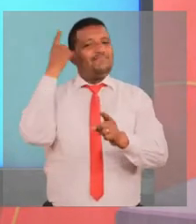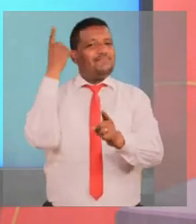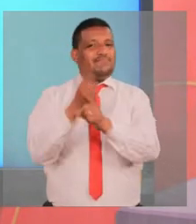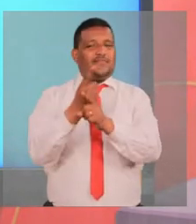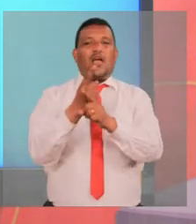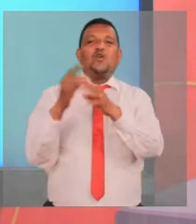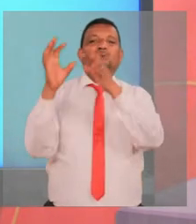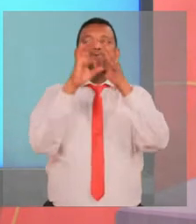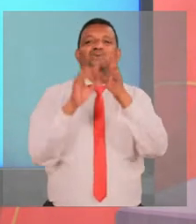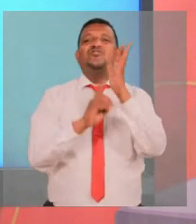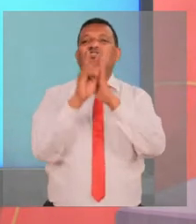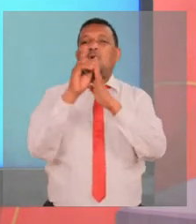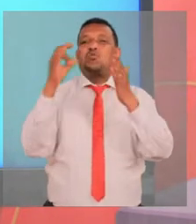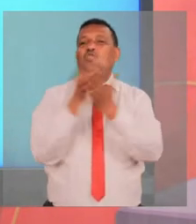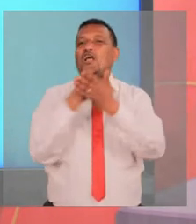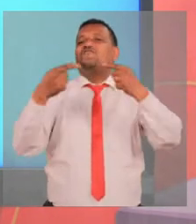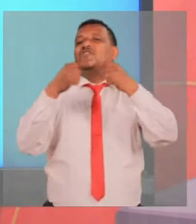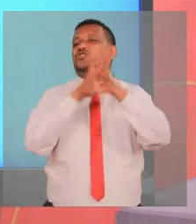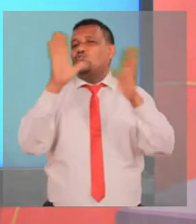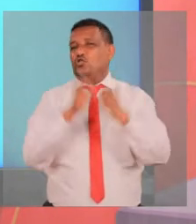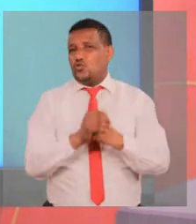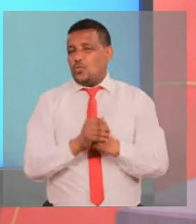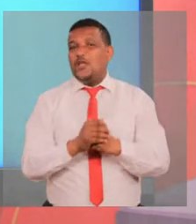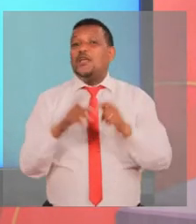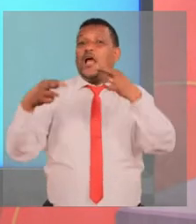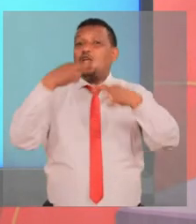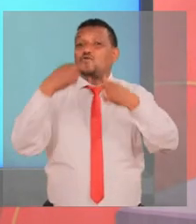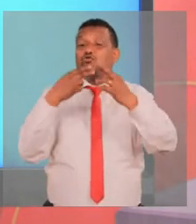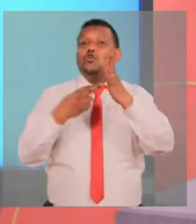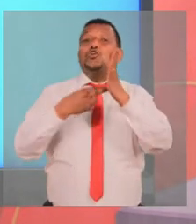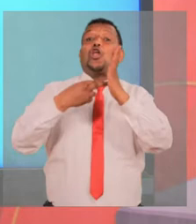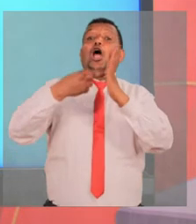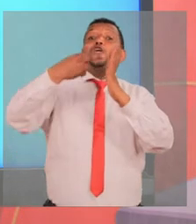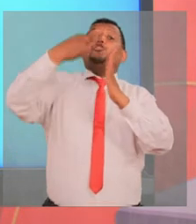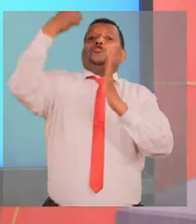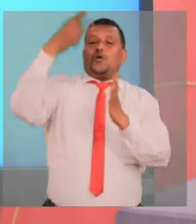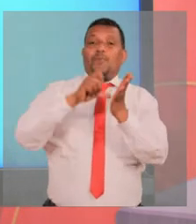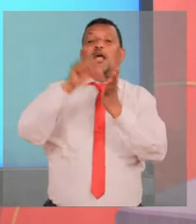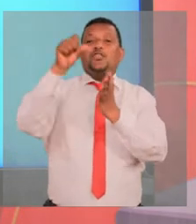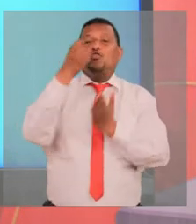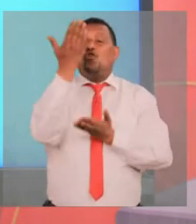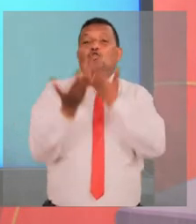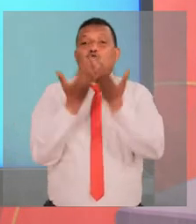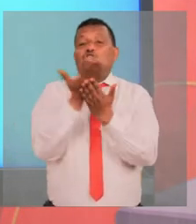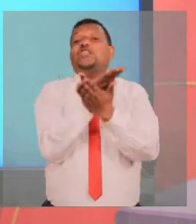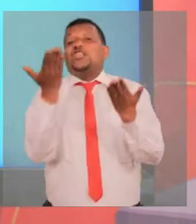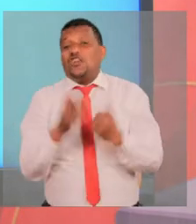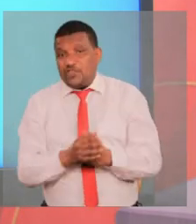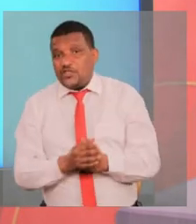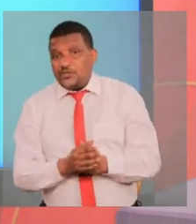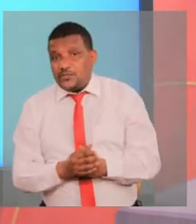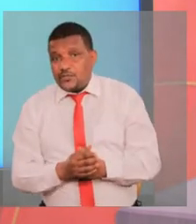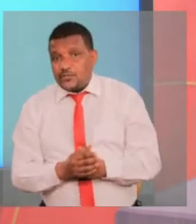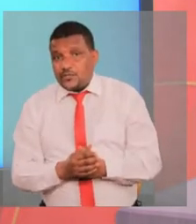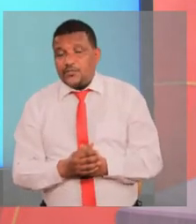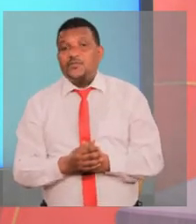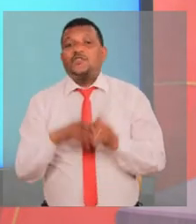तथा विचित्र विद इंक्रीजिंग प्रोडक्टिविटी इतिहास विषय तत्व राइज इन प्राइस आफ गुड इन सर्विस बिकॉज चीफ